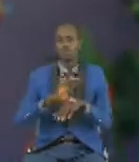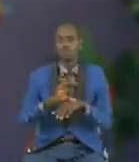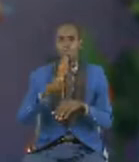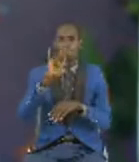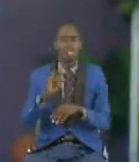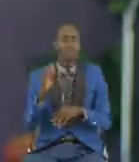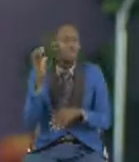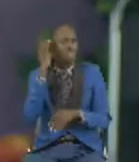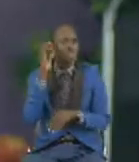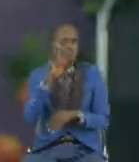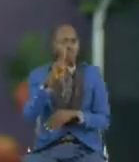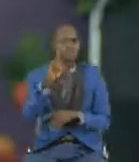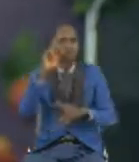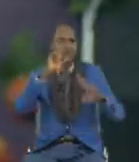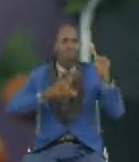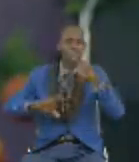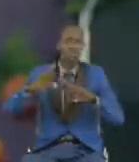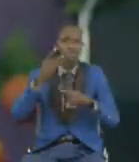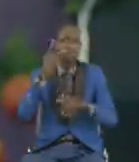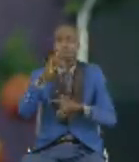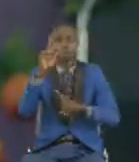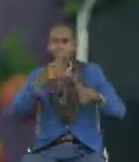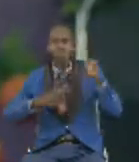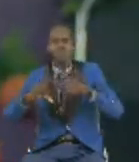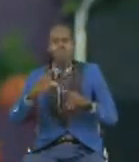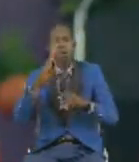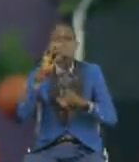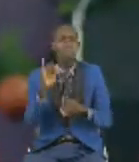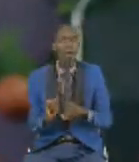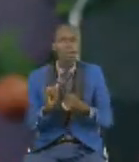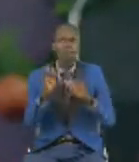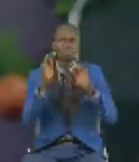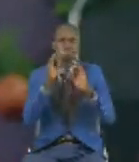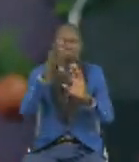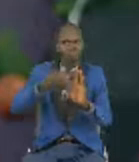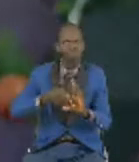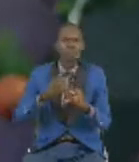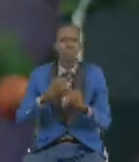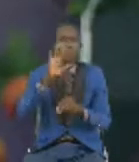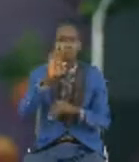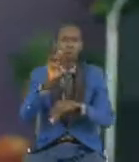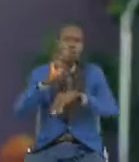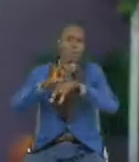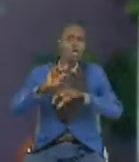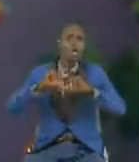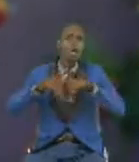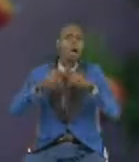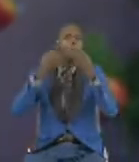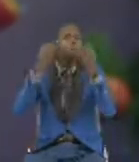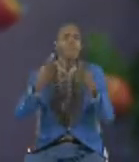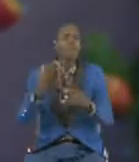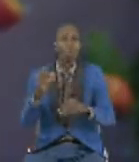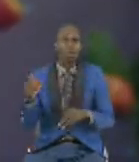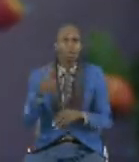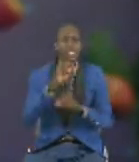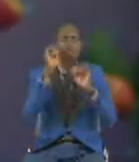écoutant tes messages, en venant dans ton ministère, en participant à ton ministère? Combien d'entre eux peuvent dire,